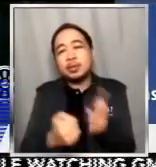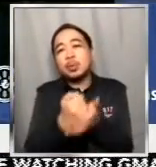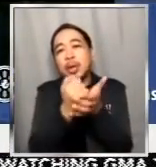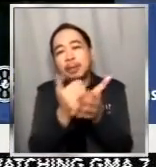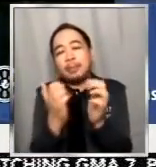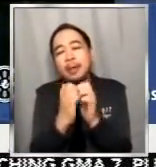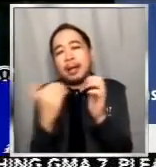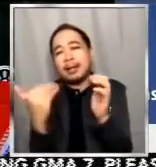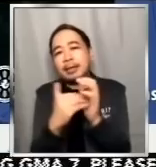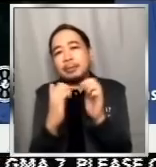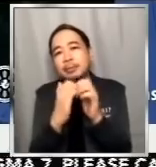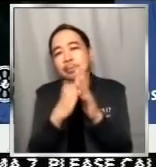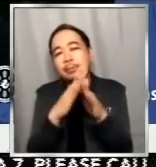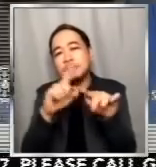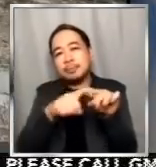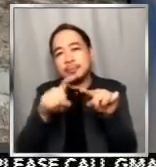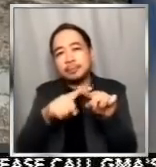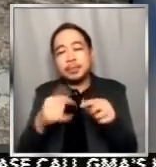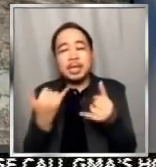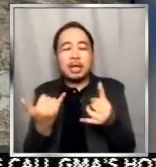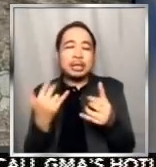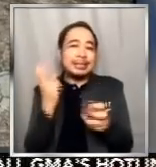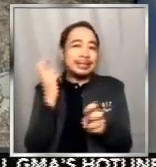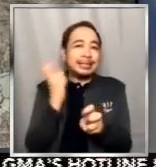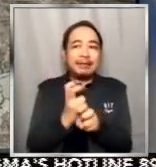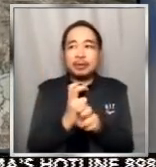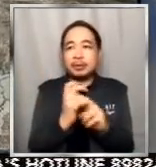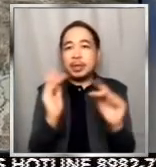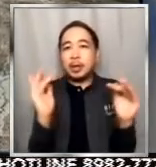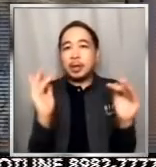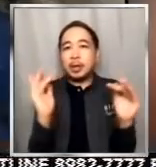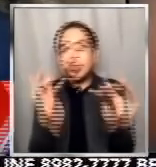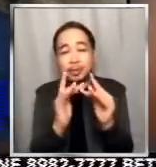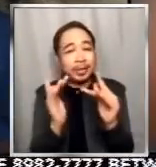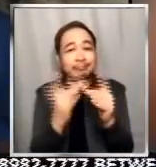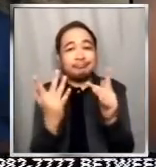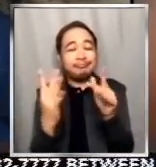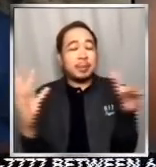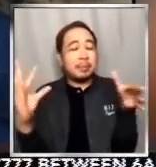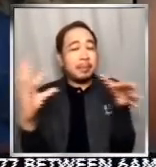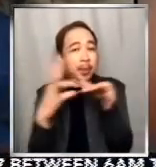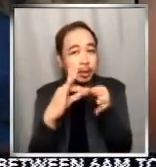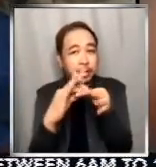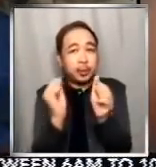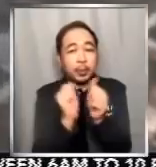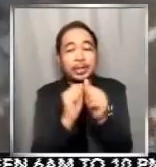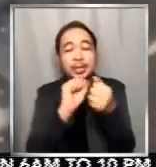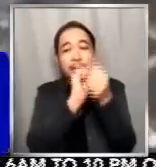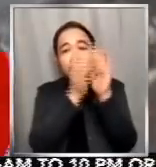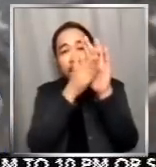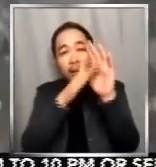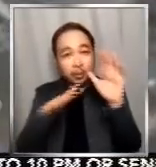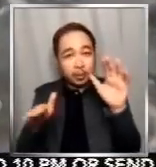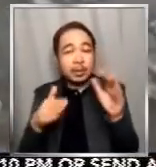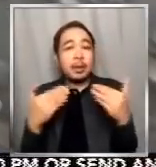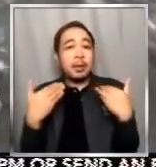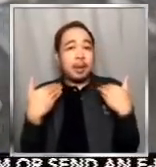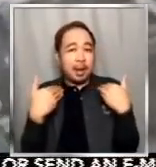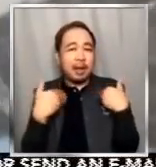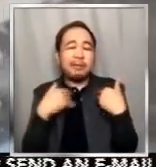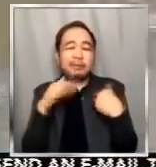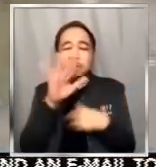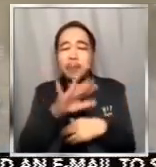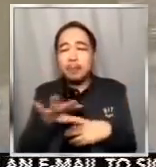a difficulty in contacting our counterparts in Catanduanes. We have an estimate of